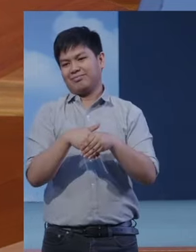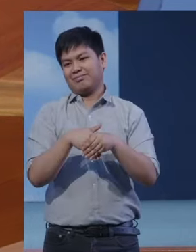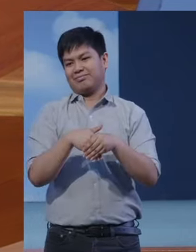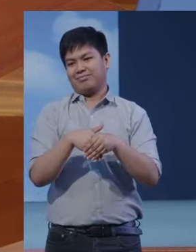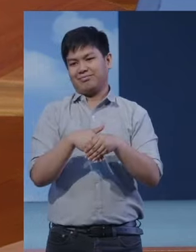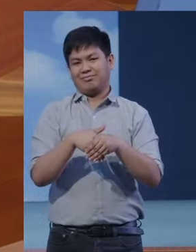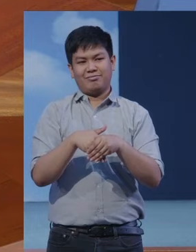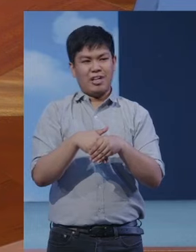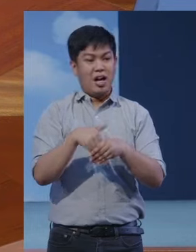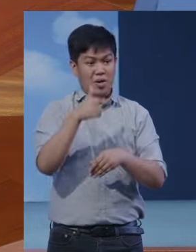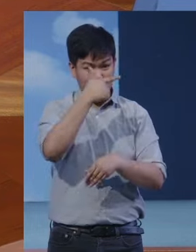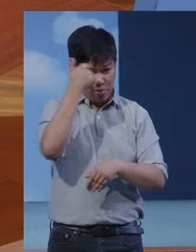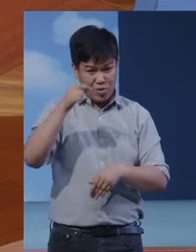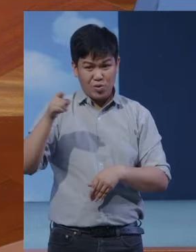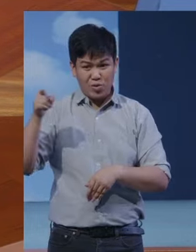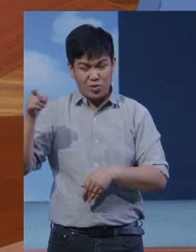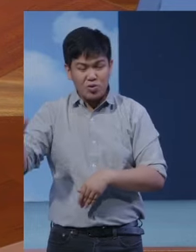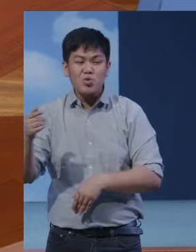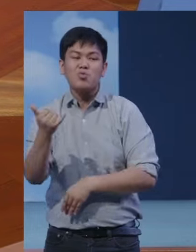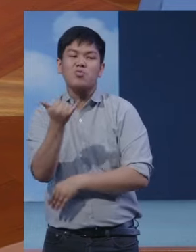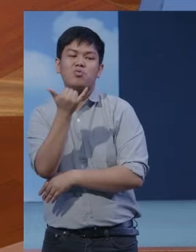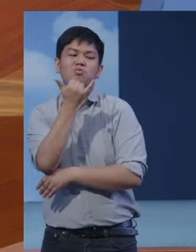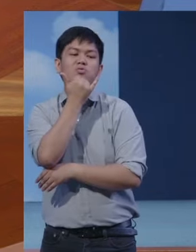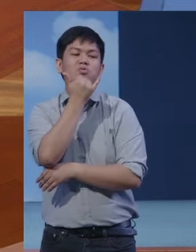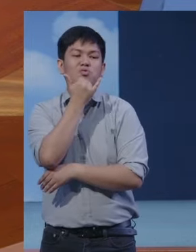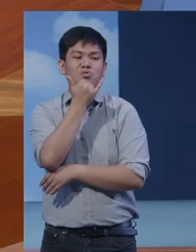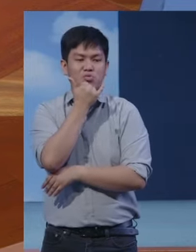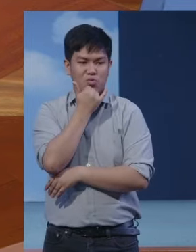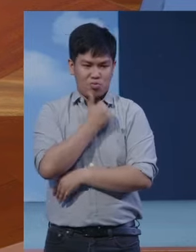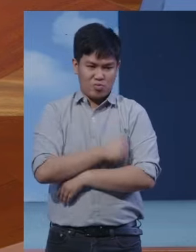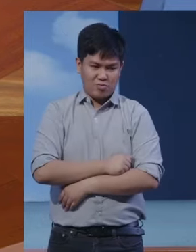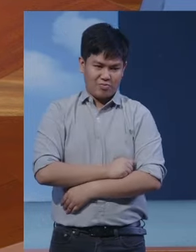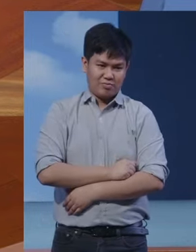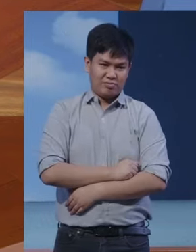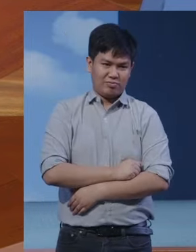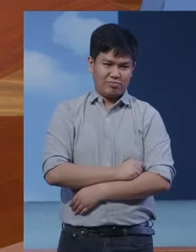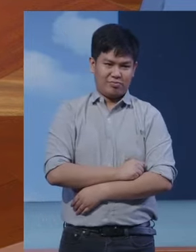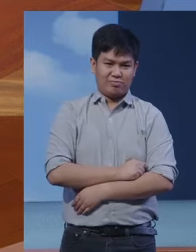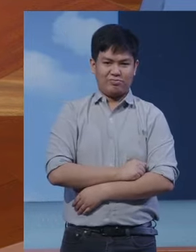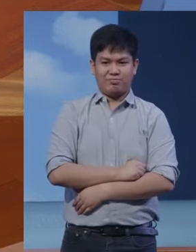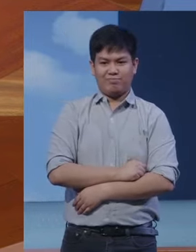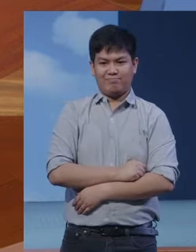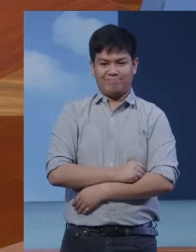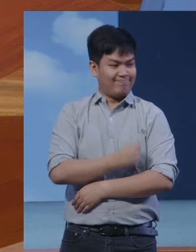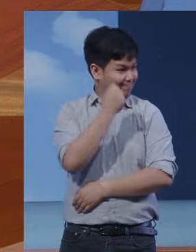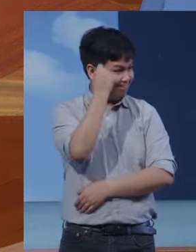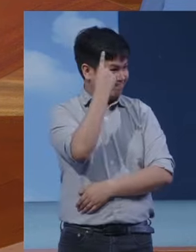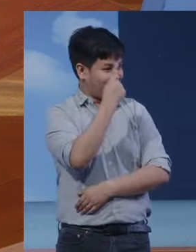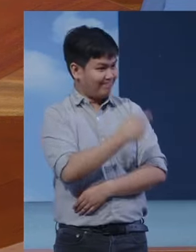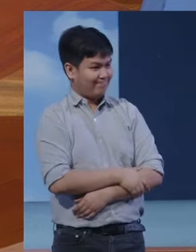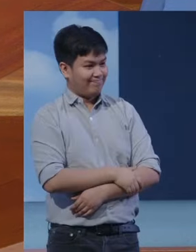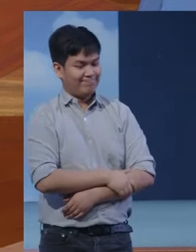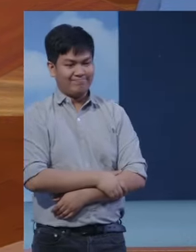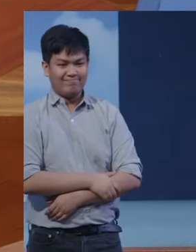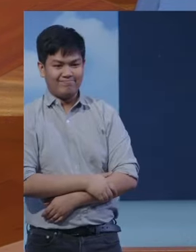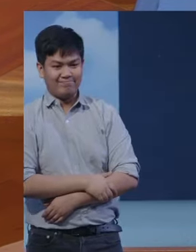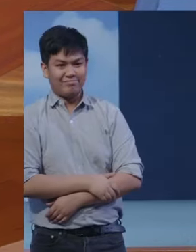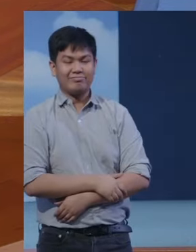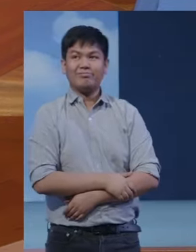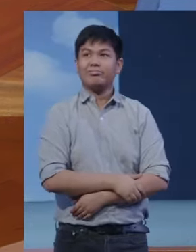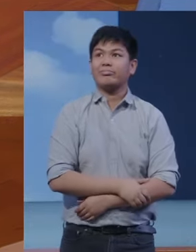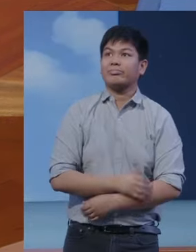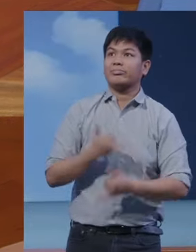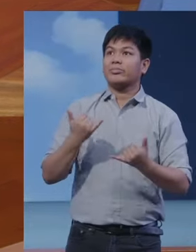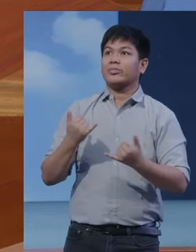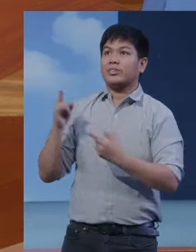pagkat siya ay nakipaghiwalay sa isang di biblical na paraan Gusto ko sanang i-flash ng